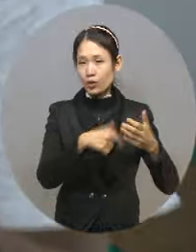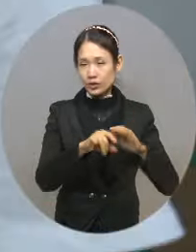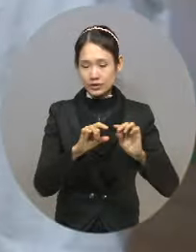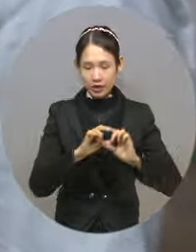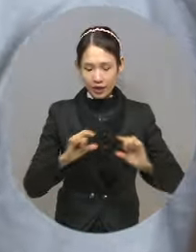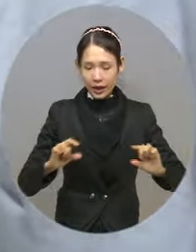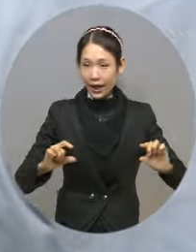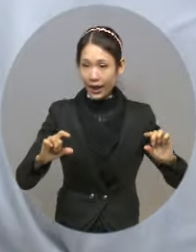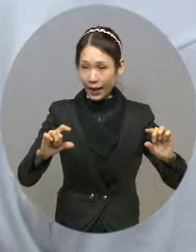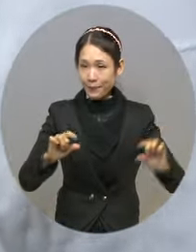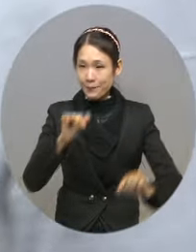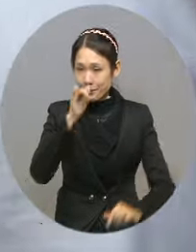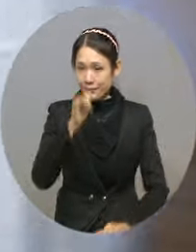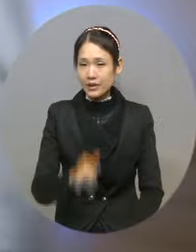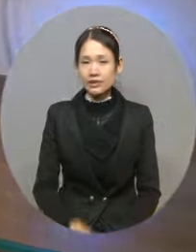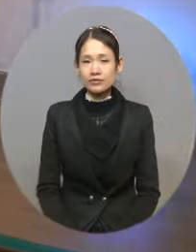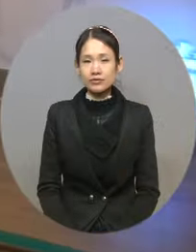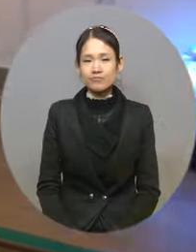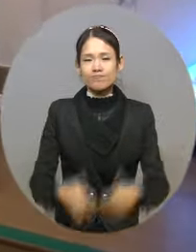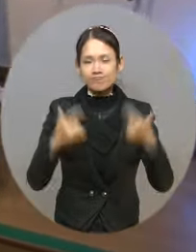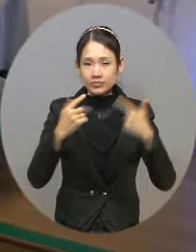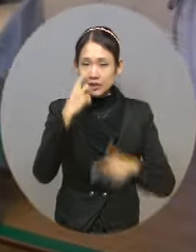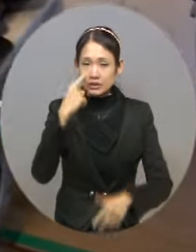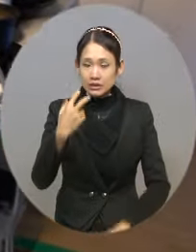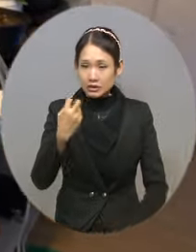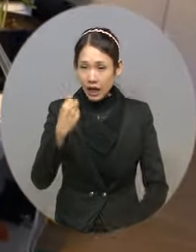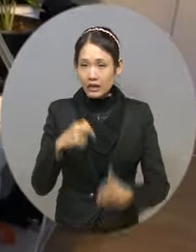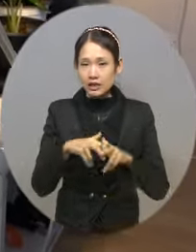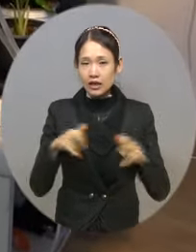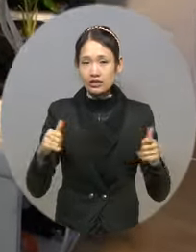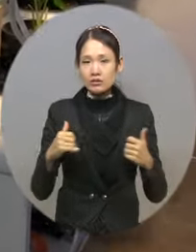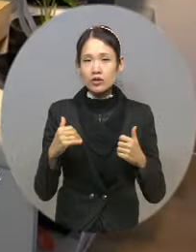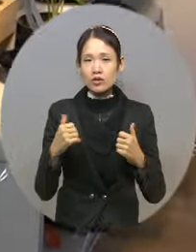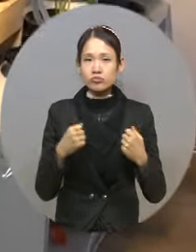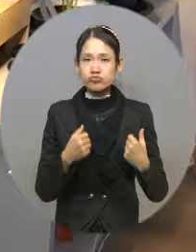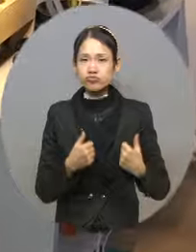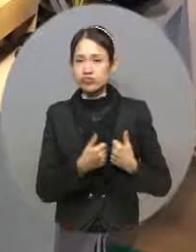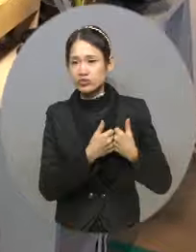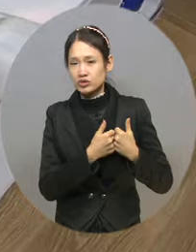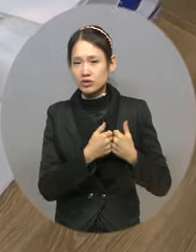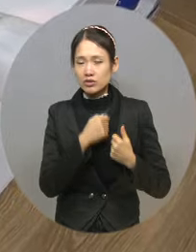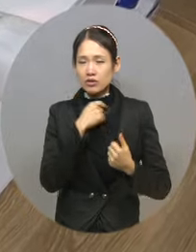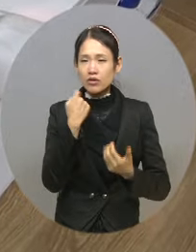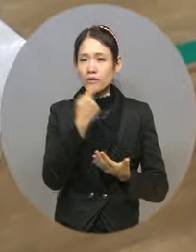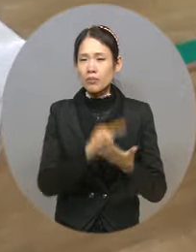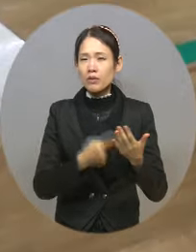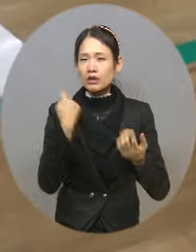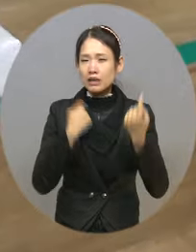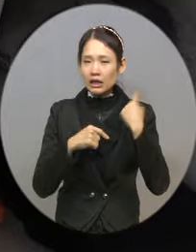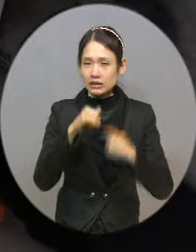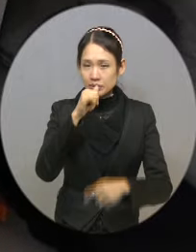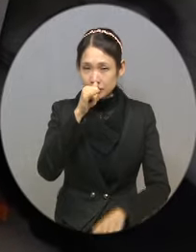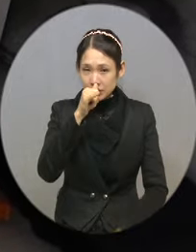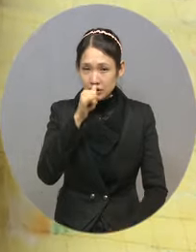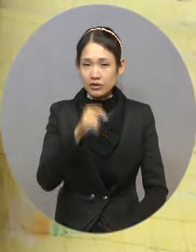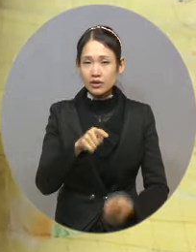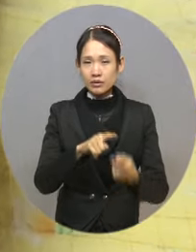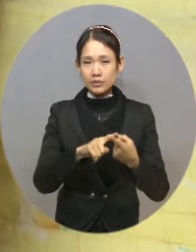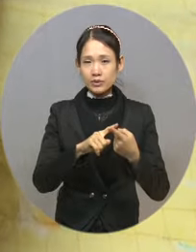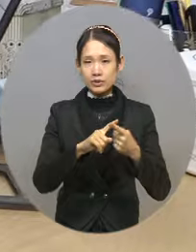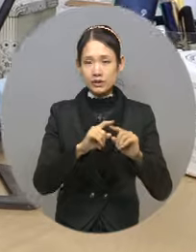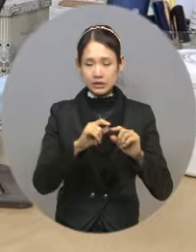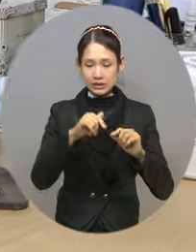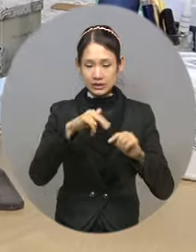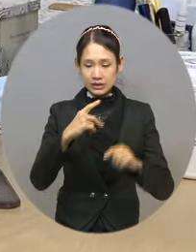해놨습니다. 항상 시각장애인들은 부딪히거나 다치는 경우가 많아가지고 여기다 이렇게 스펀지를 이렇게 대놨습니다.